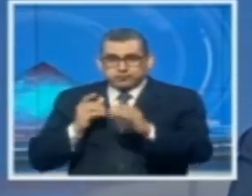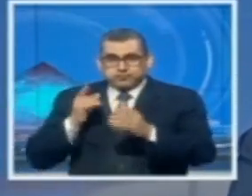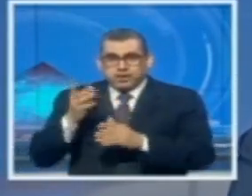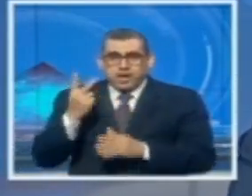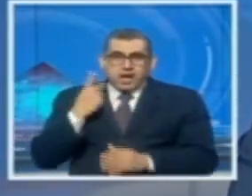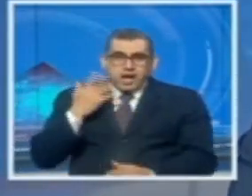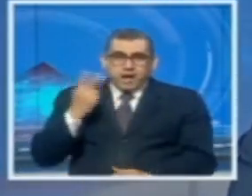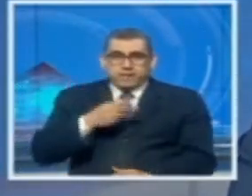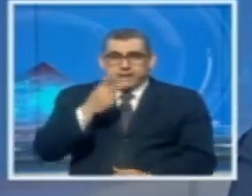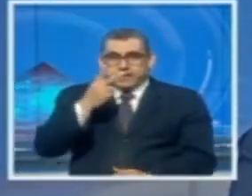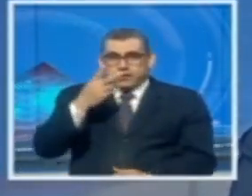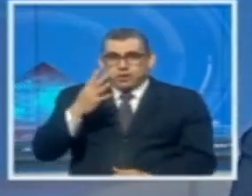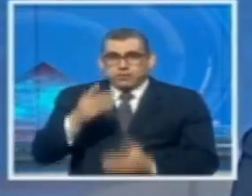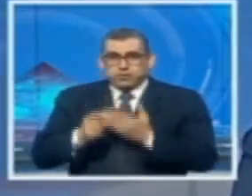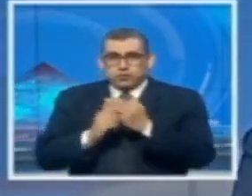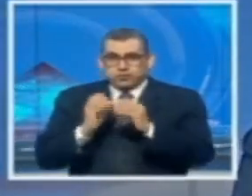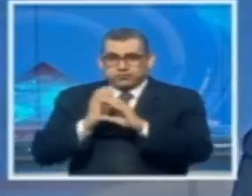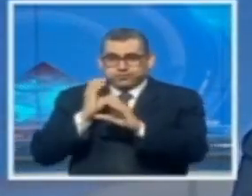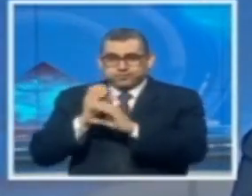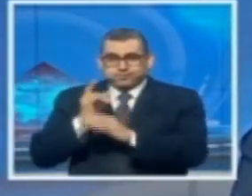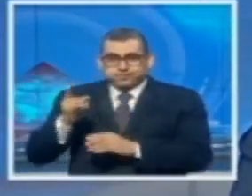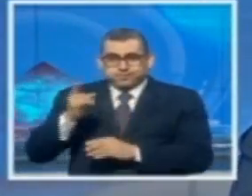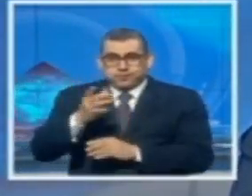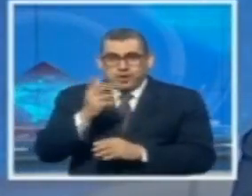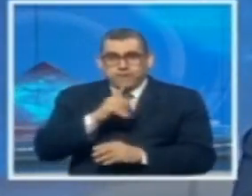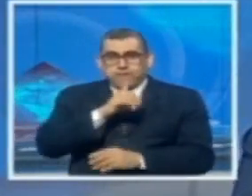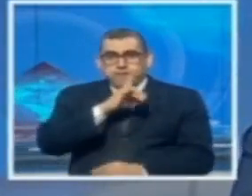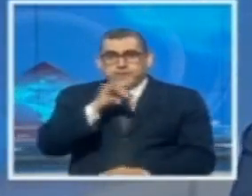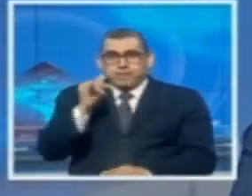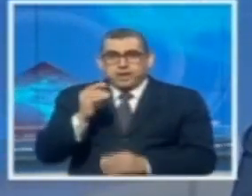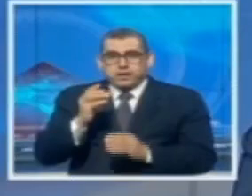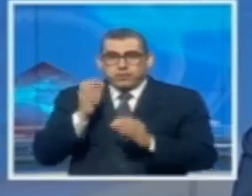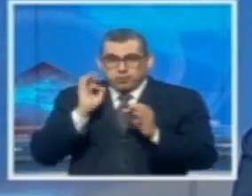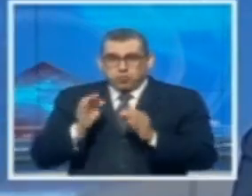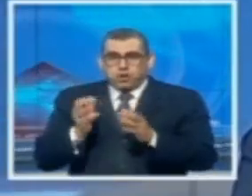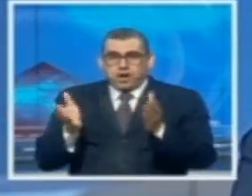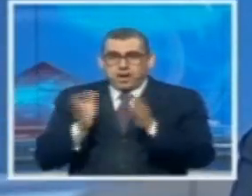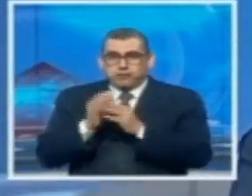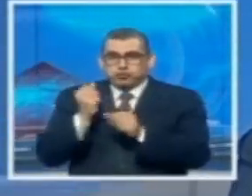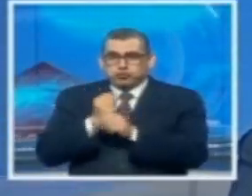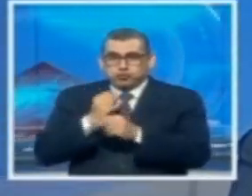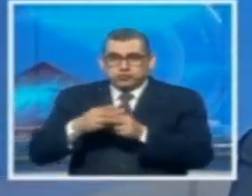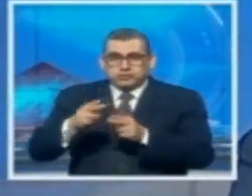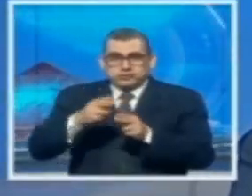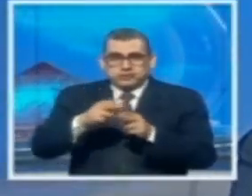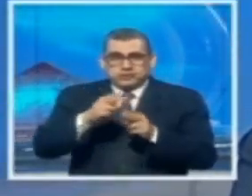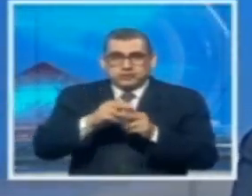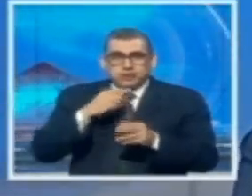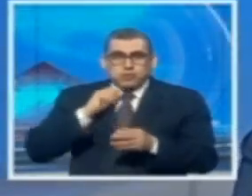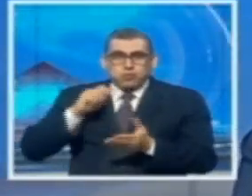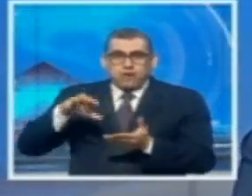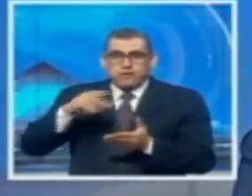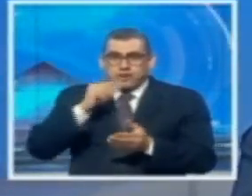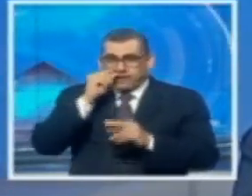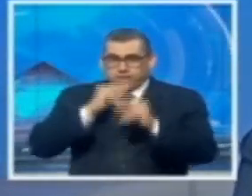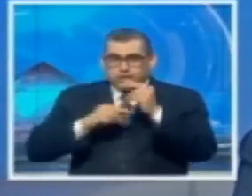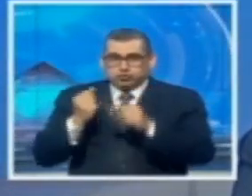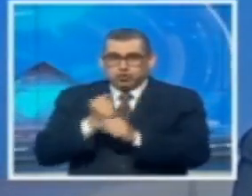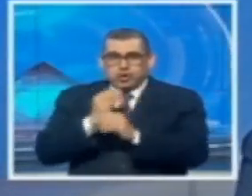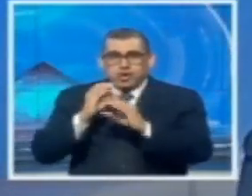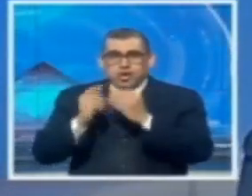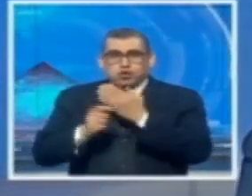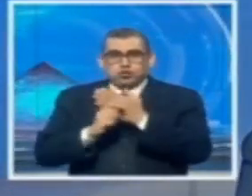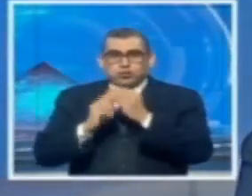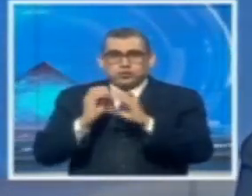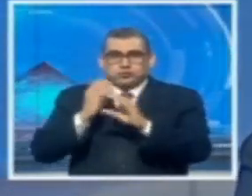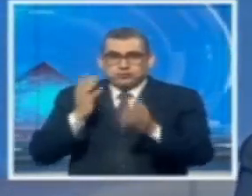العدد 42 حافلة ضمن أكثر من 100 حافلة يتم تشغيلها على مراحل بجميع مراكز المحافظة. يهدف المشروع